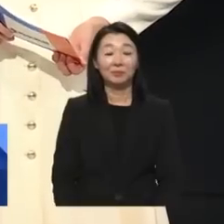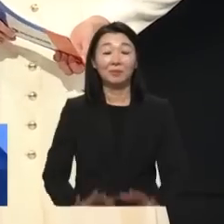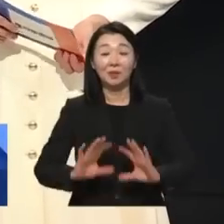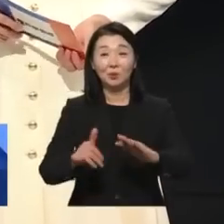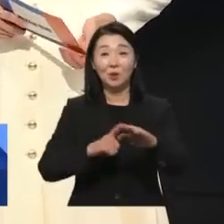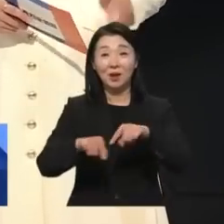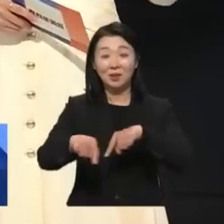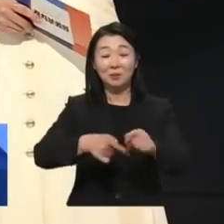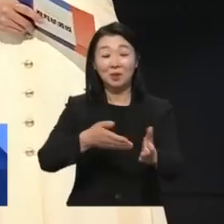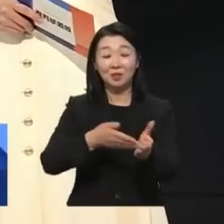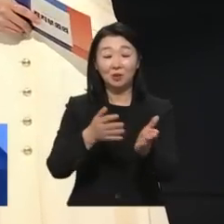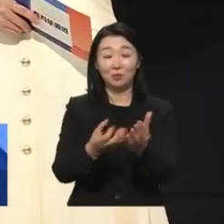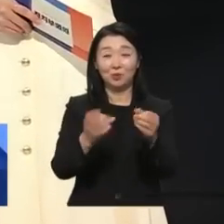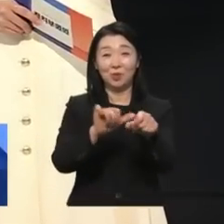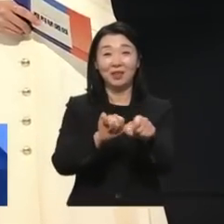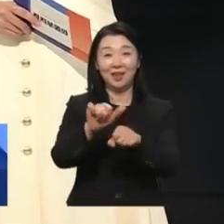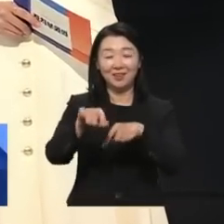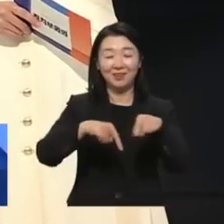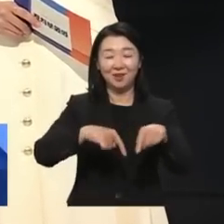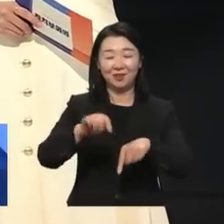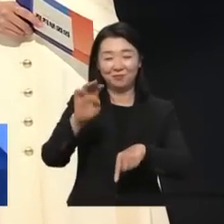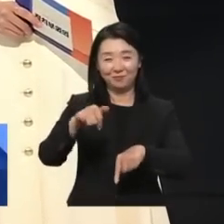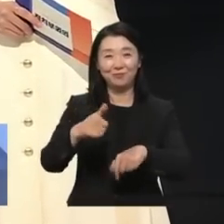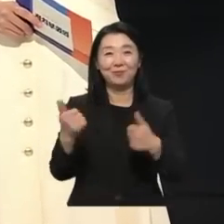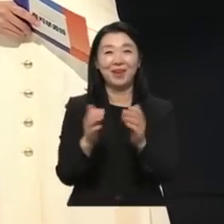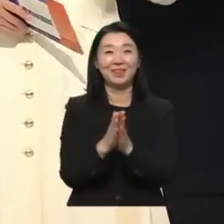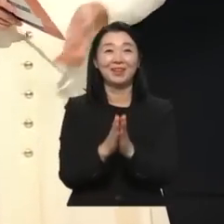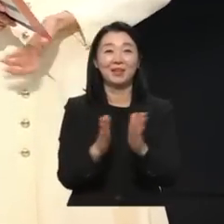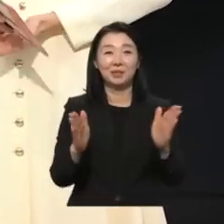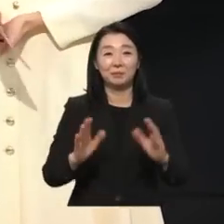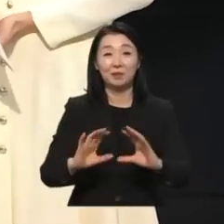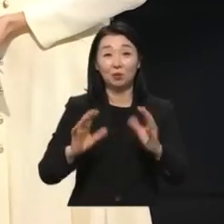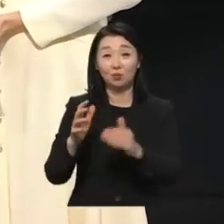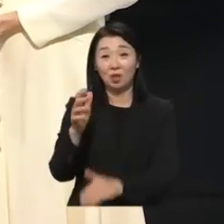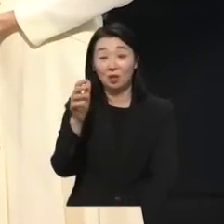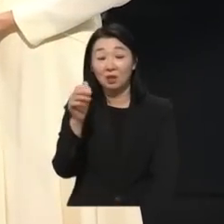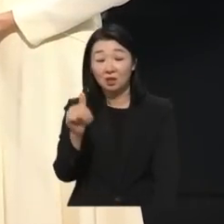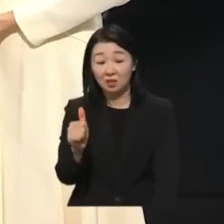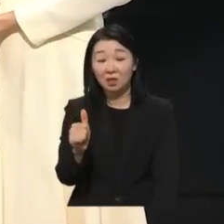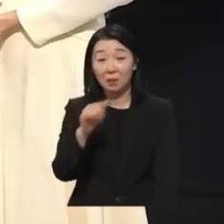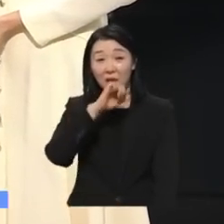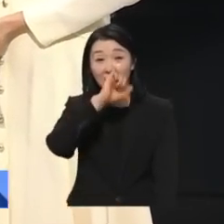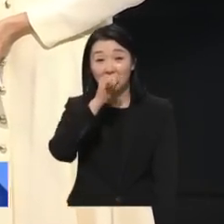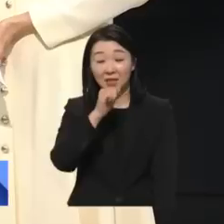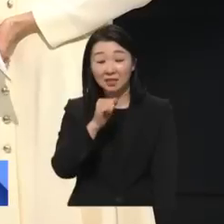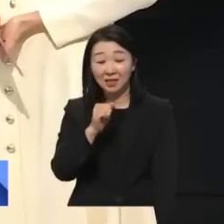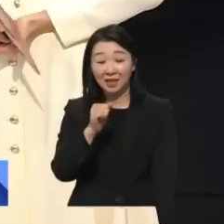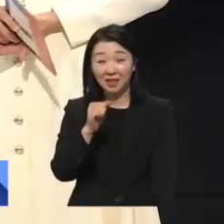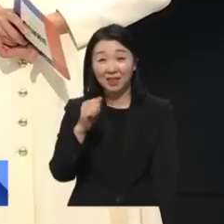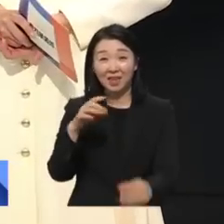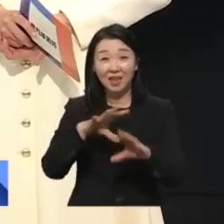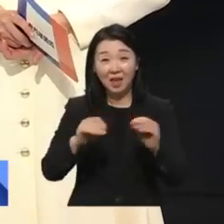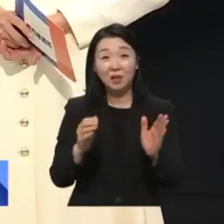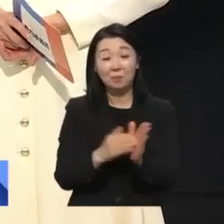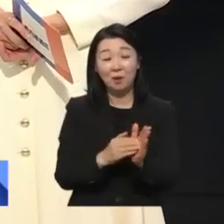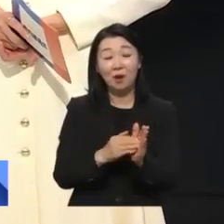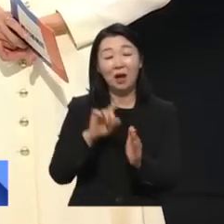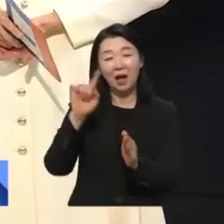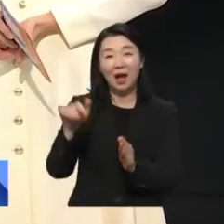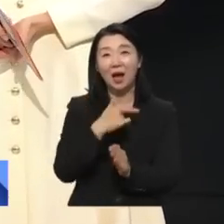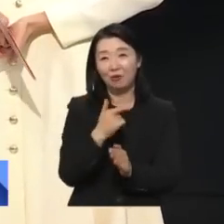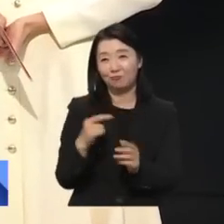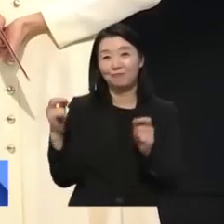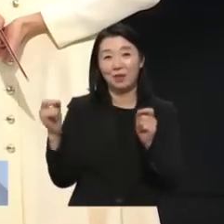국가대표 정치뉴스쇼 5시 정치회의 시작하겠습니다. 국회의장이 예고한 예산안 처리 시한이 이제 하루 앞으로 다가왔습니다. 네. 여야는 역시